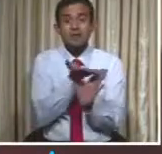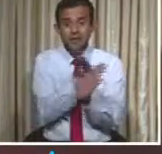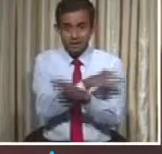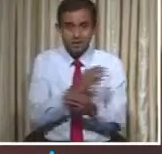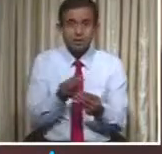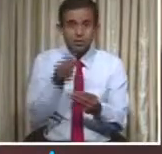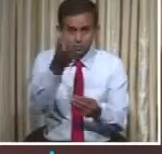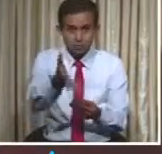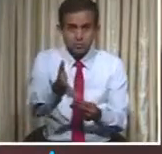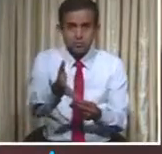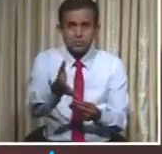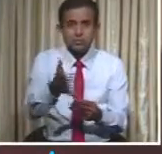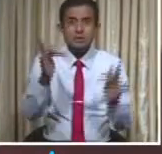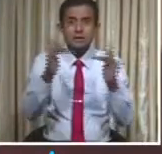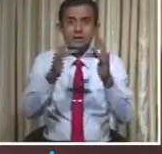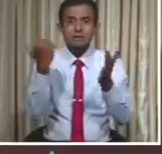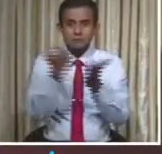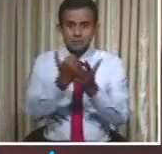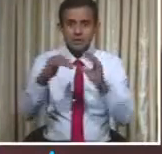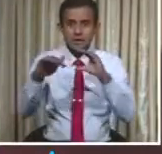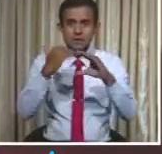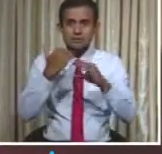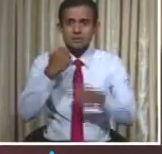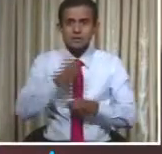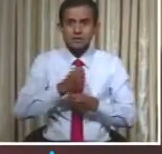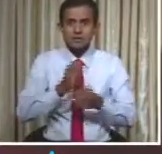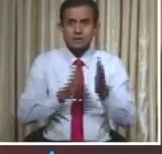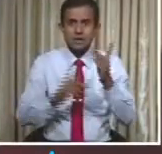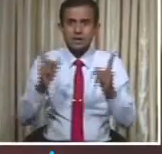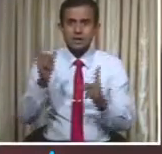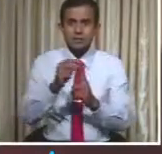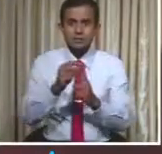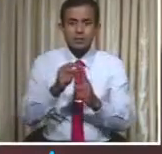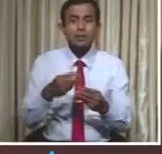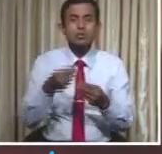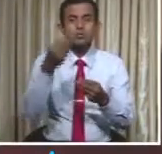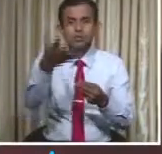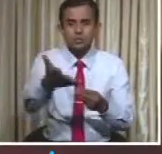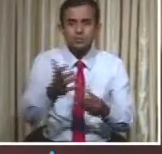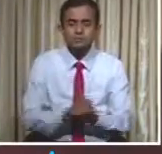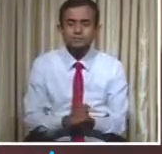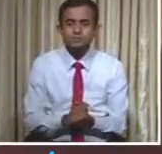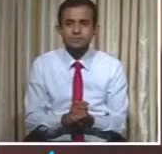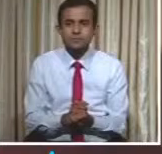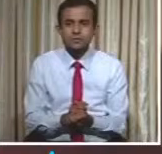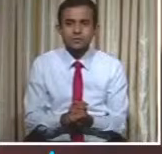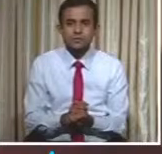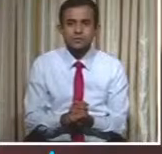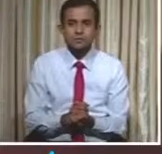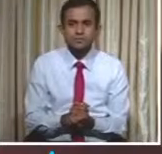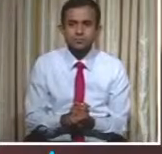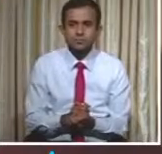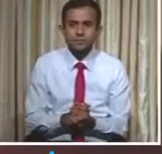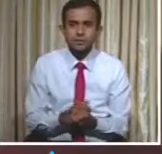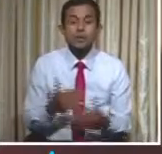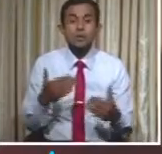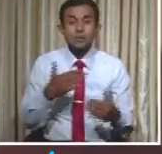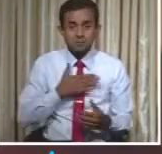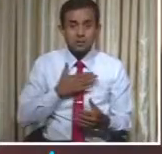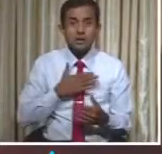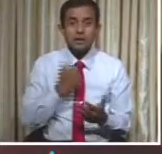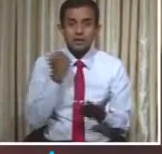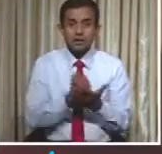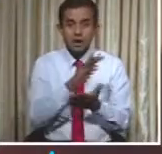තියෙනවා. මම ඒක ඔබතුමා මට ඊමේල් එකක් එවලා දුන්නා රාජ්‍ය අමාත්‍යතුමා. එතකොට ඒක අපි ලබා දුන්නා. මම ඒක ඒ සම්බන්ධයෙන් මගේ